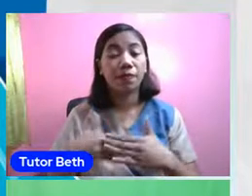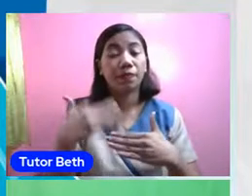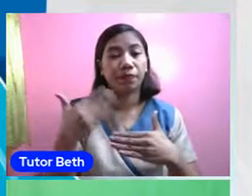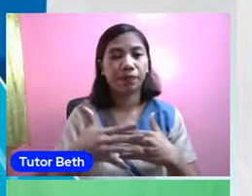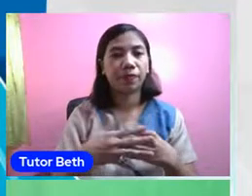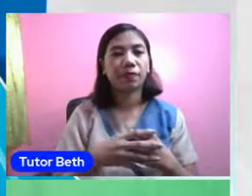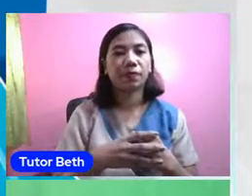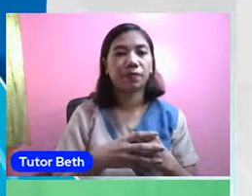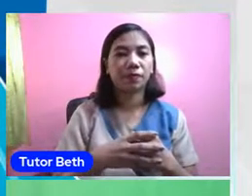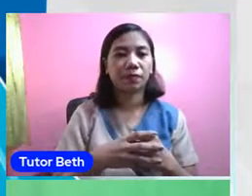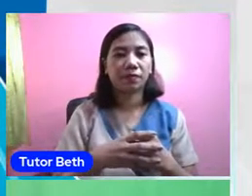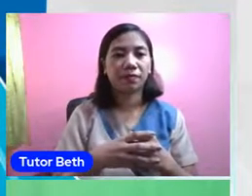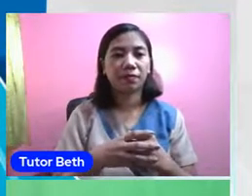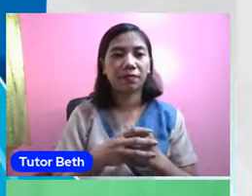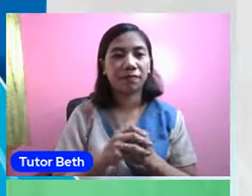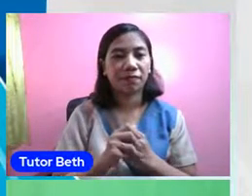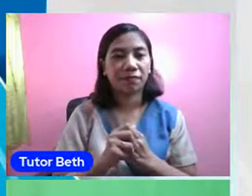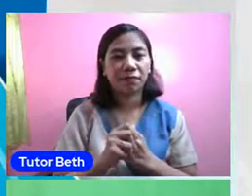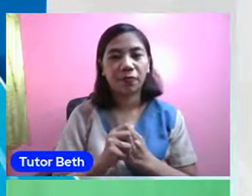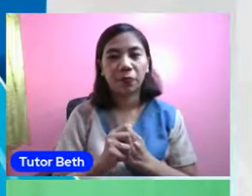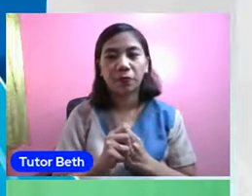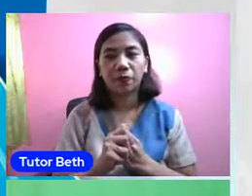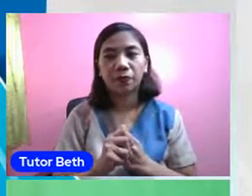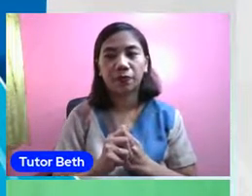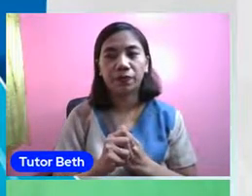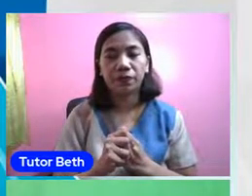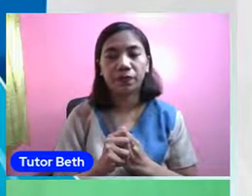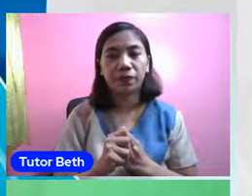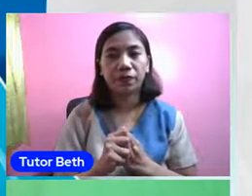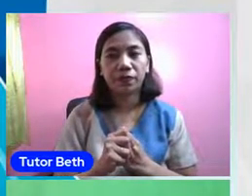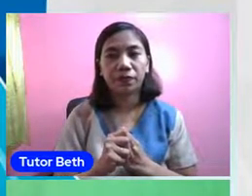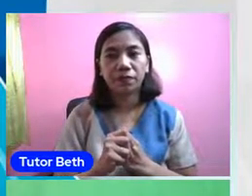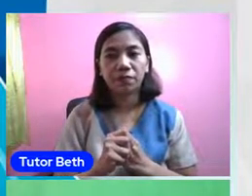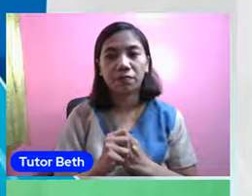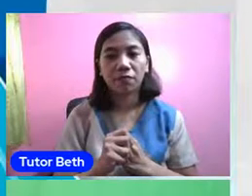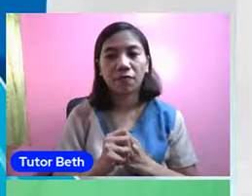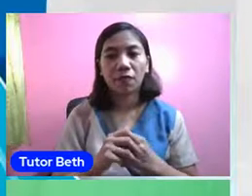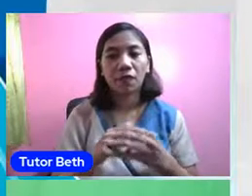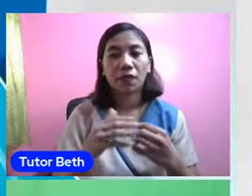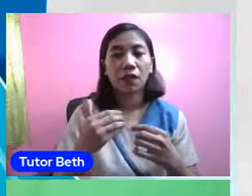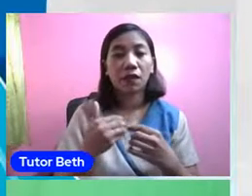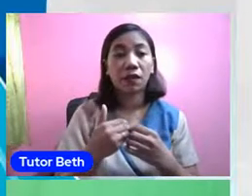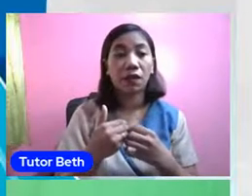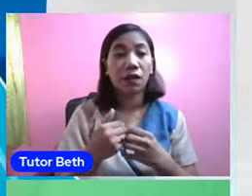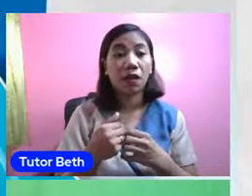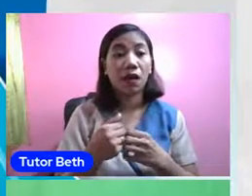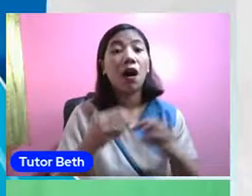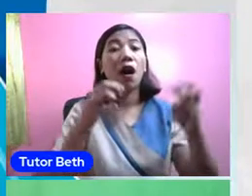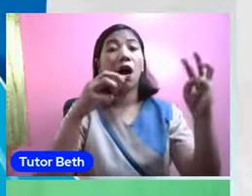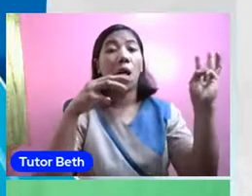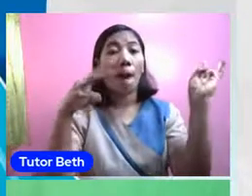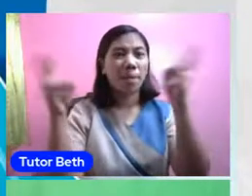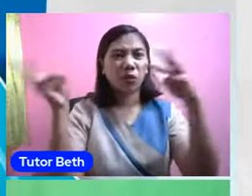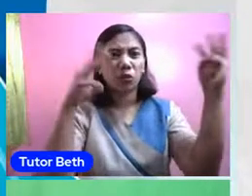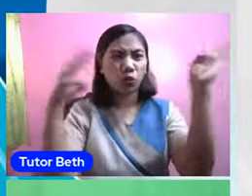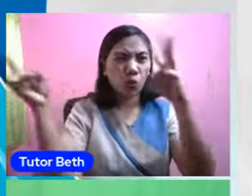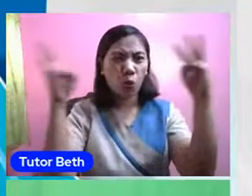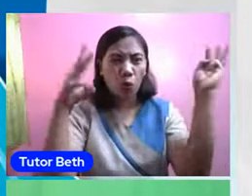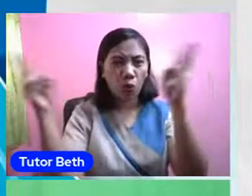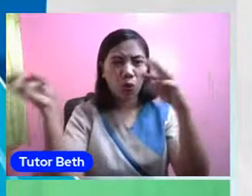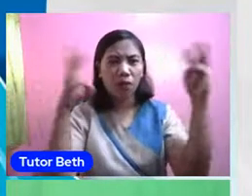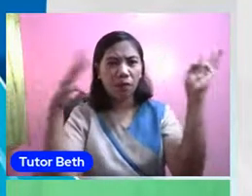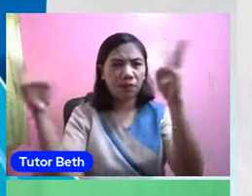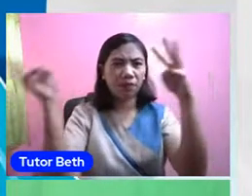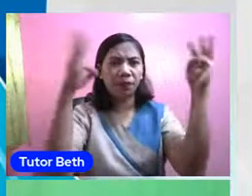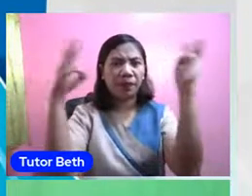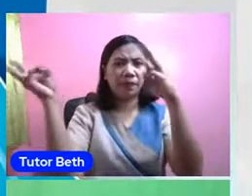O, ano naman yan? Katulad kanina rin, na ano na natin, yan ang tinatawag na bagyo. Okay,